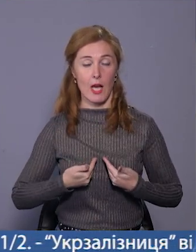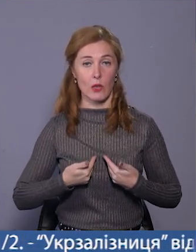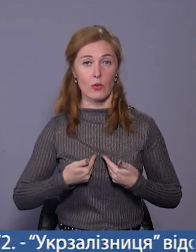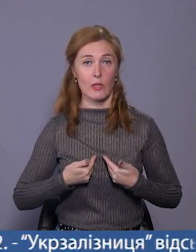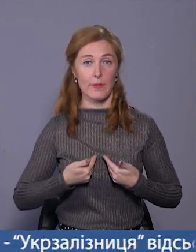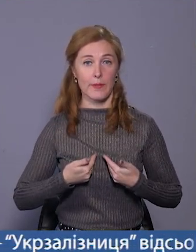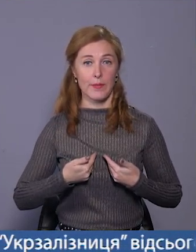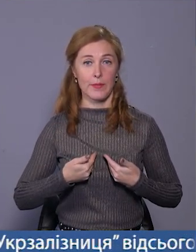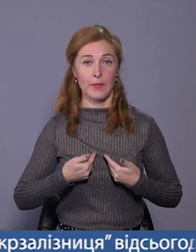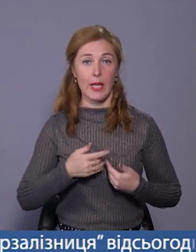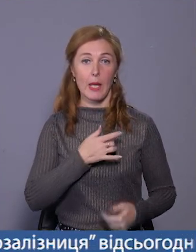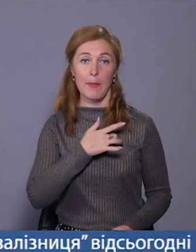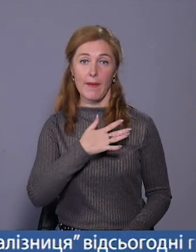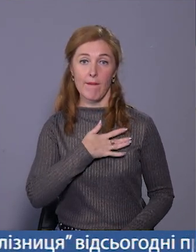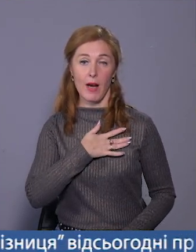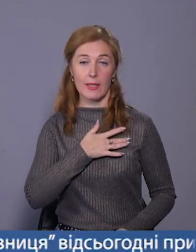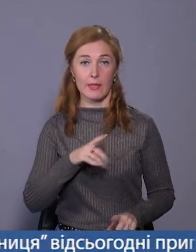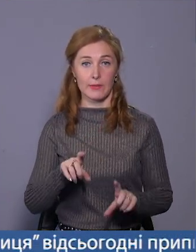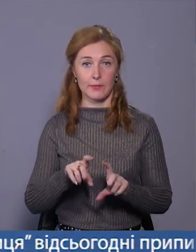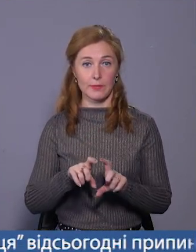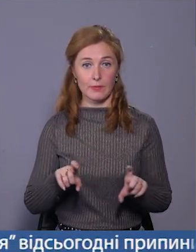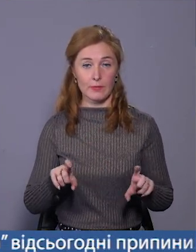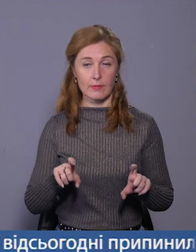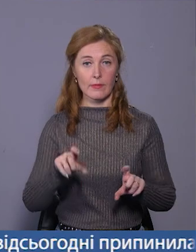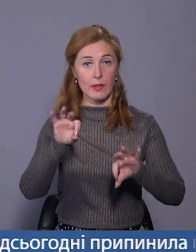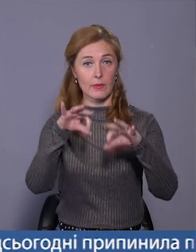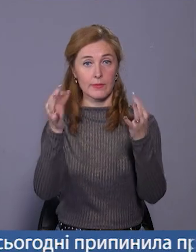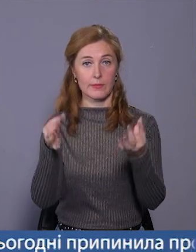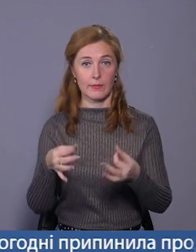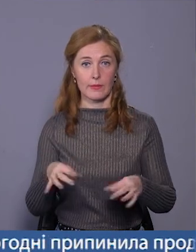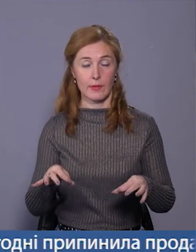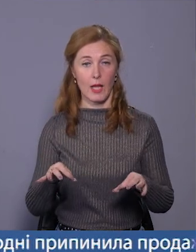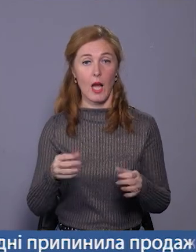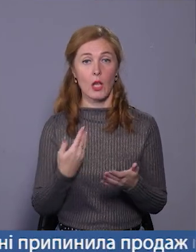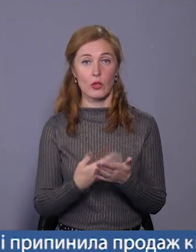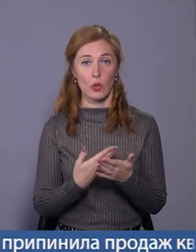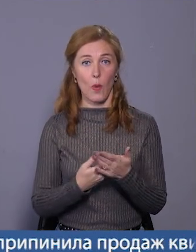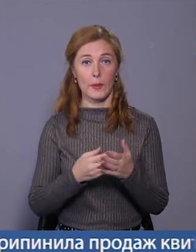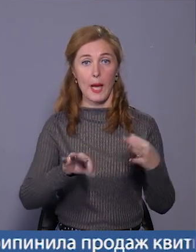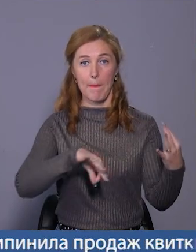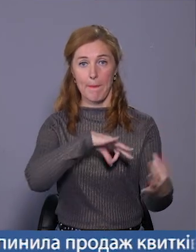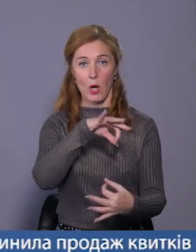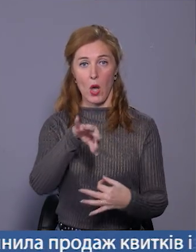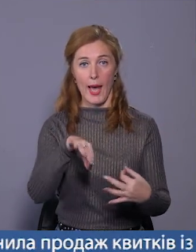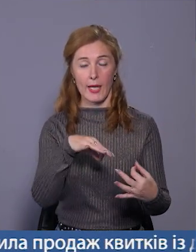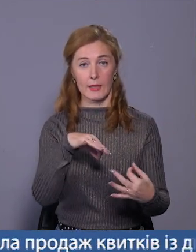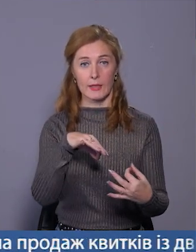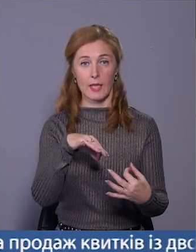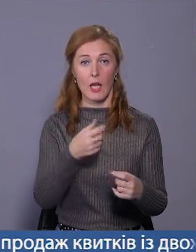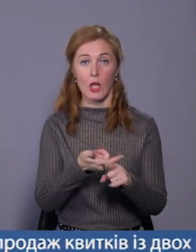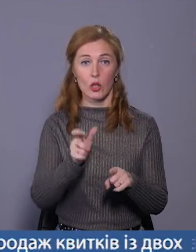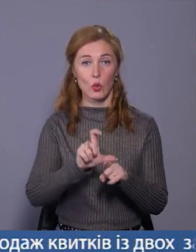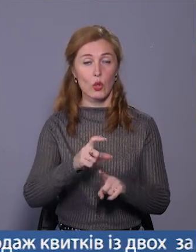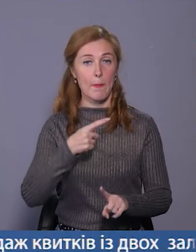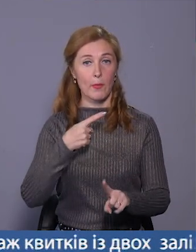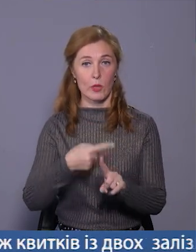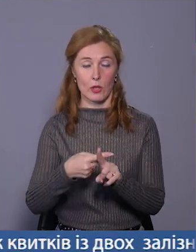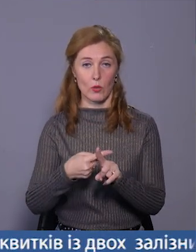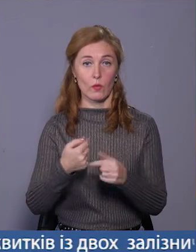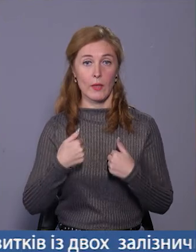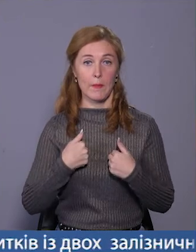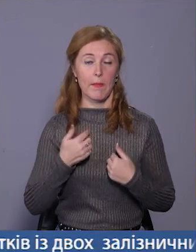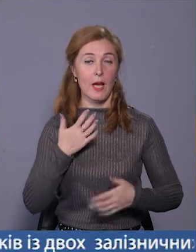і приватні інституції в царині мистецтва. Тобто проєкт відіграв дуже позитивну роль, і ми дуже